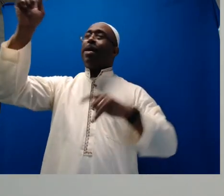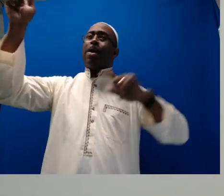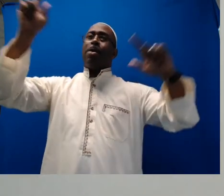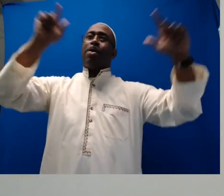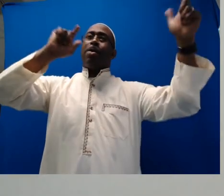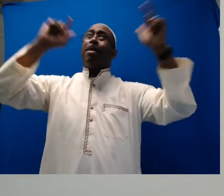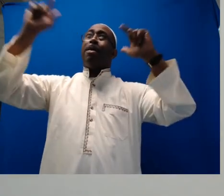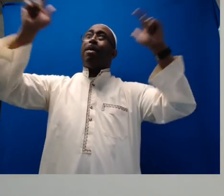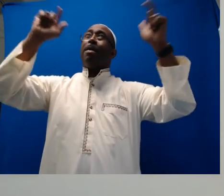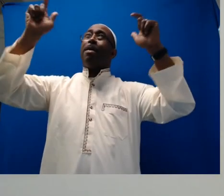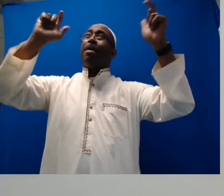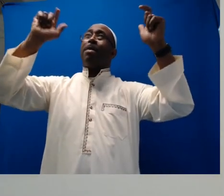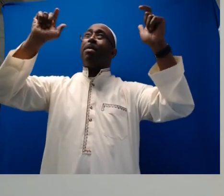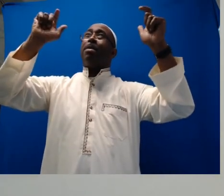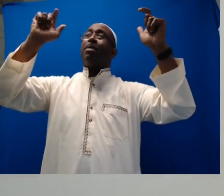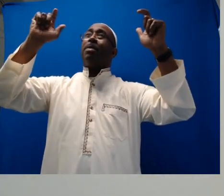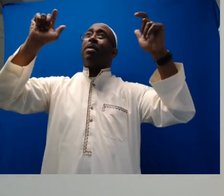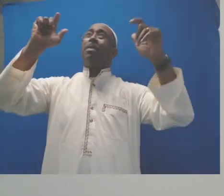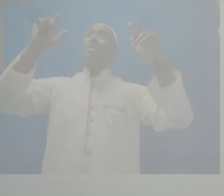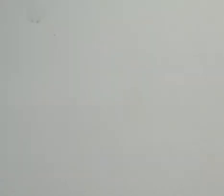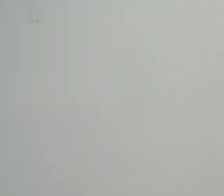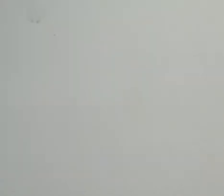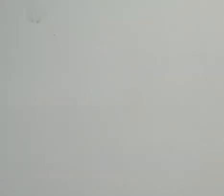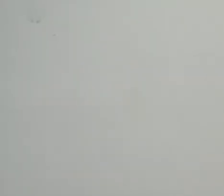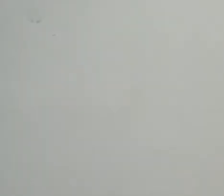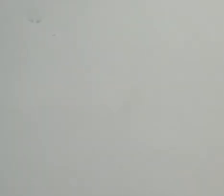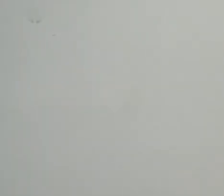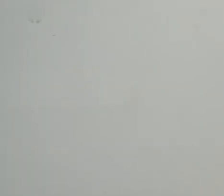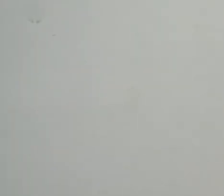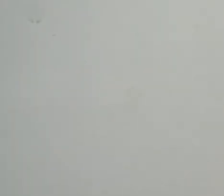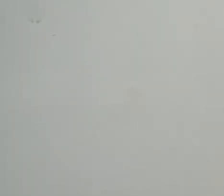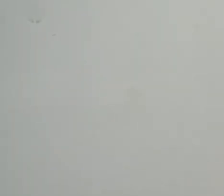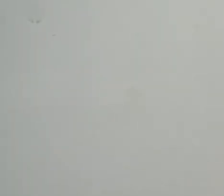أشهد أن لا إله إلا الله.